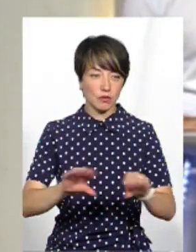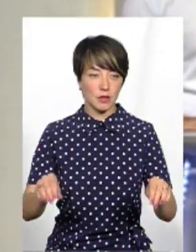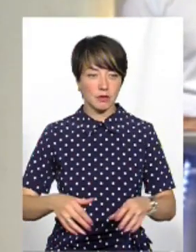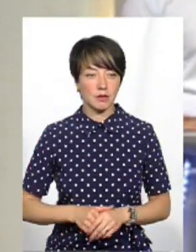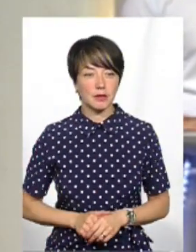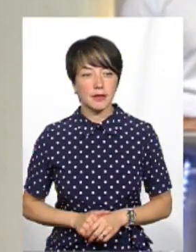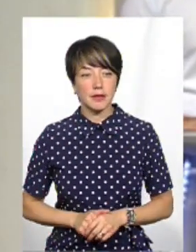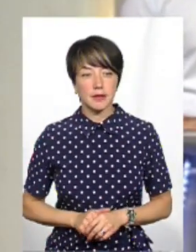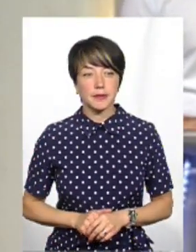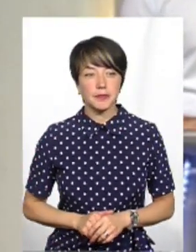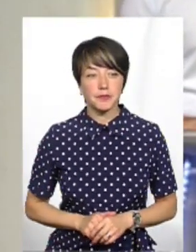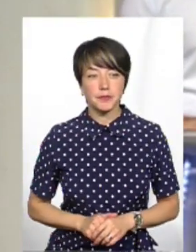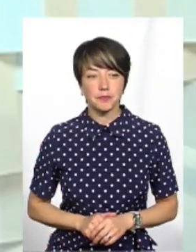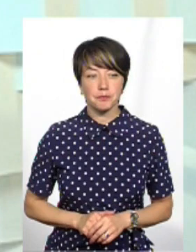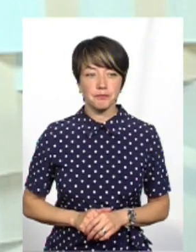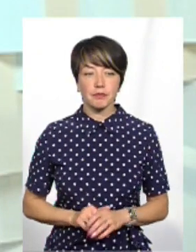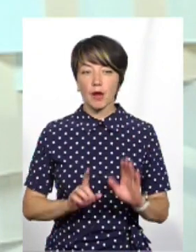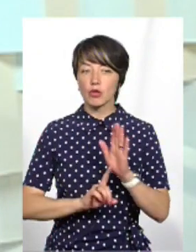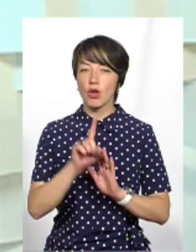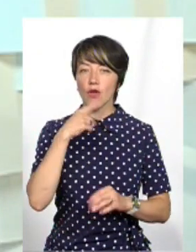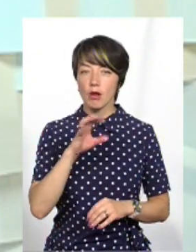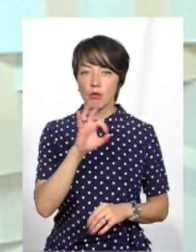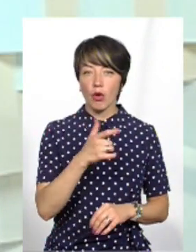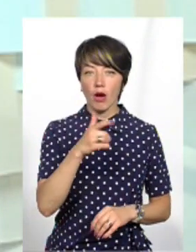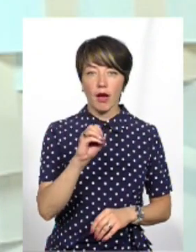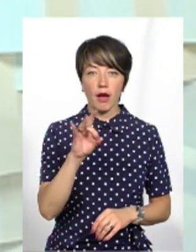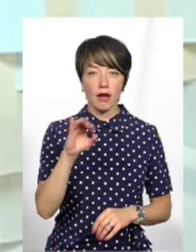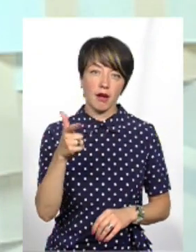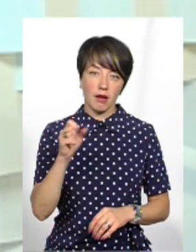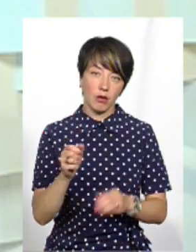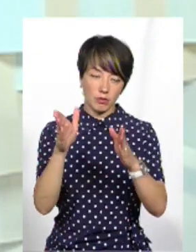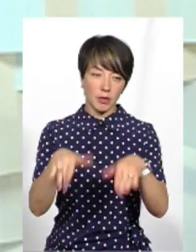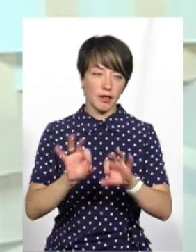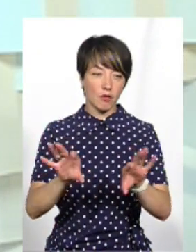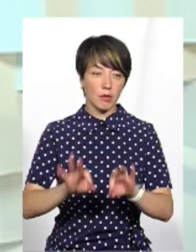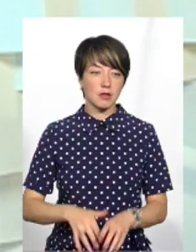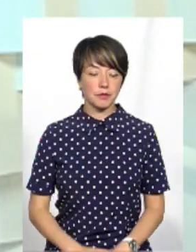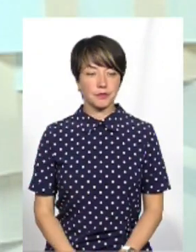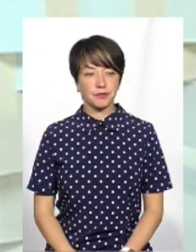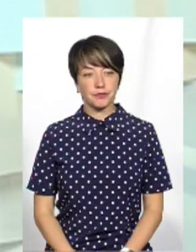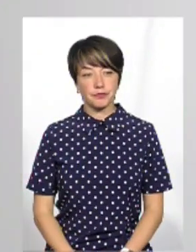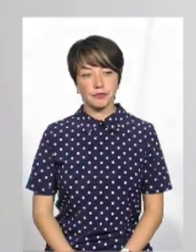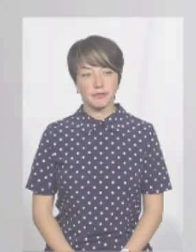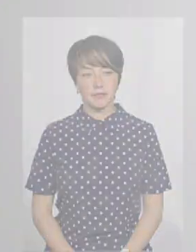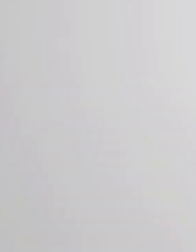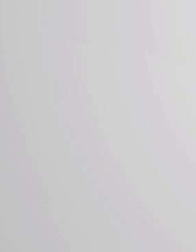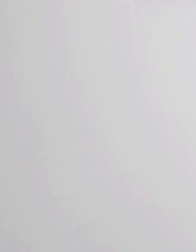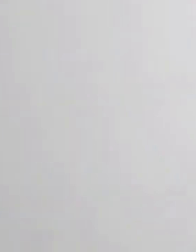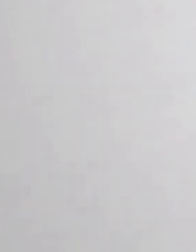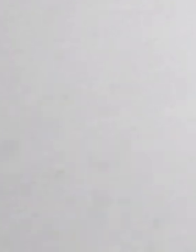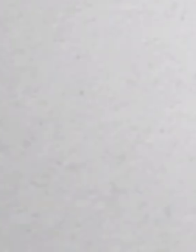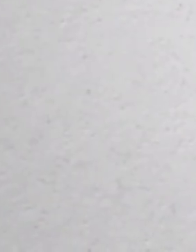Ну. Ну, от почали говорити про Олександра Герегу. Прошу, коротка інформація про нього.